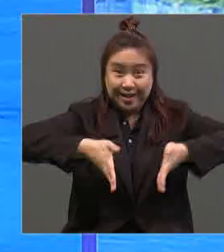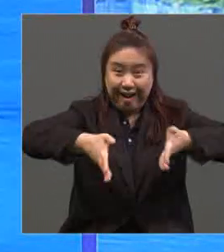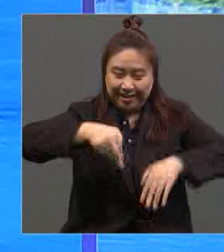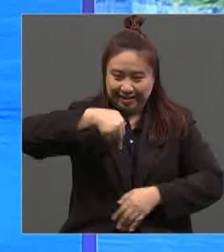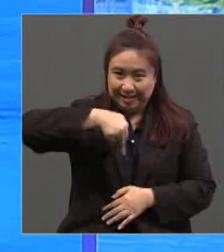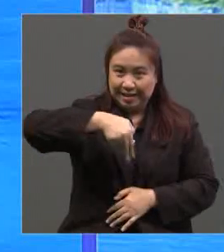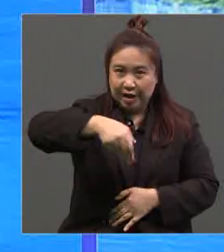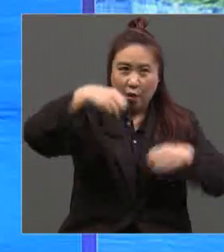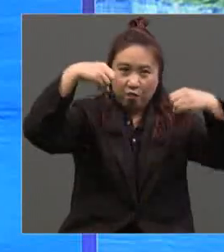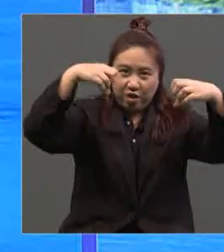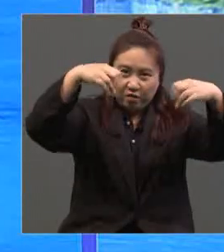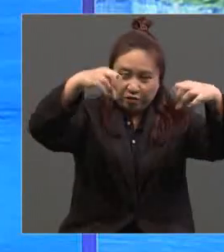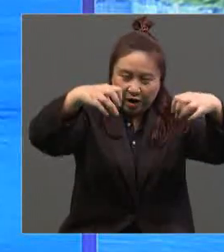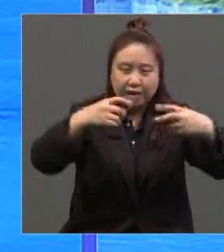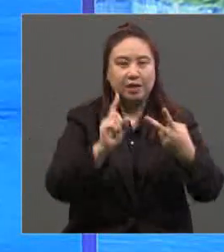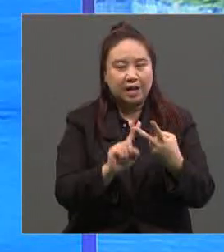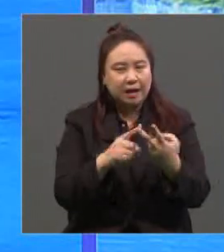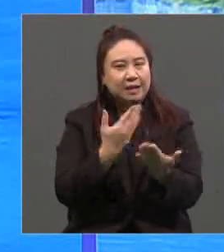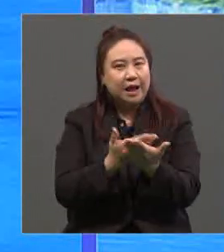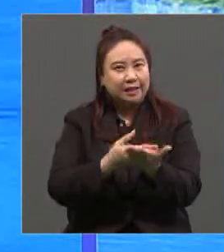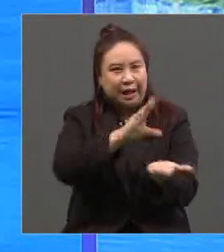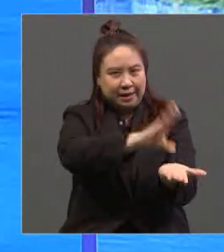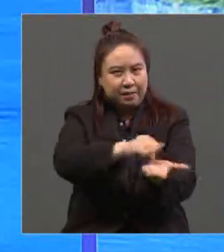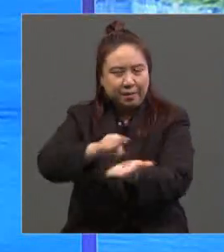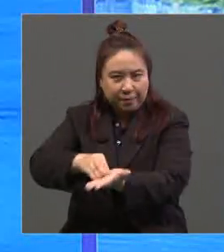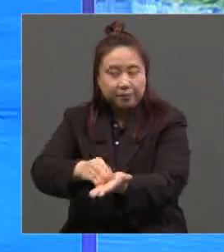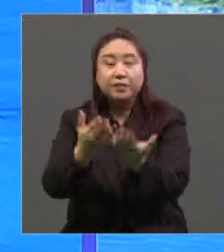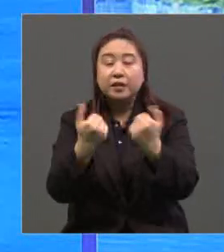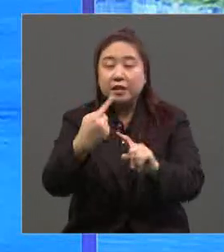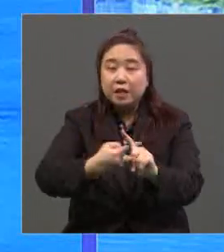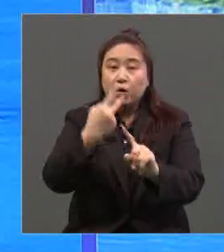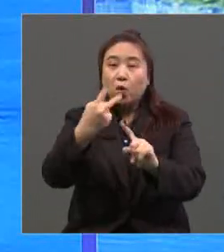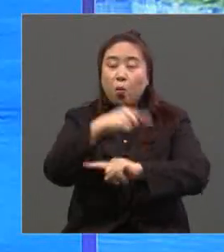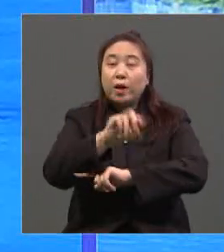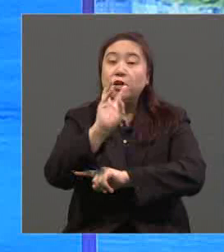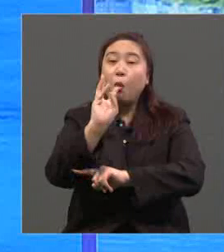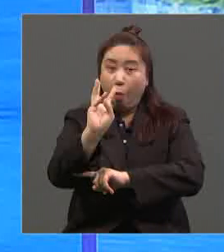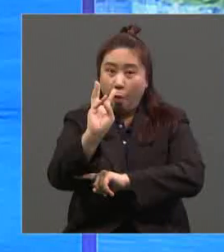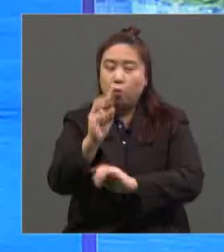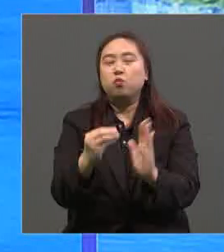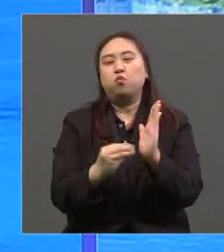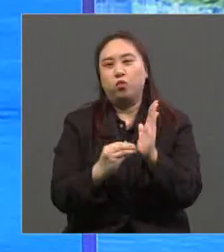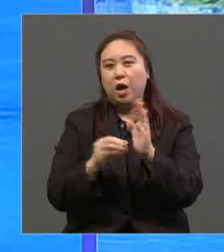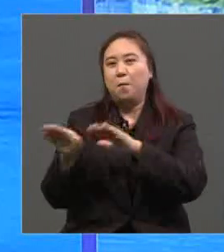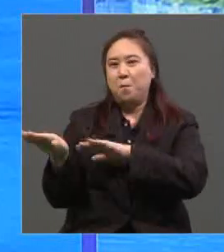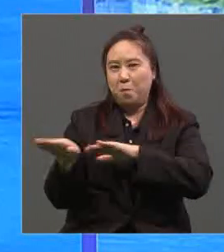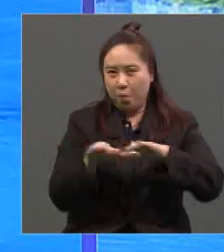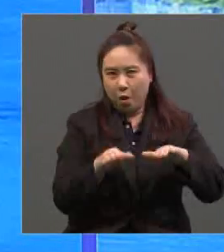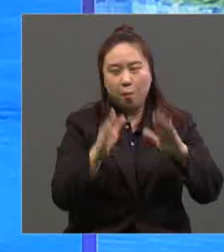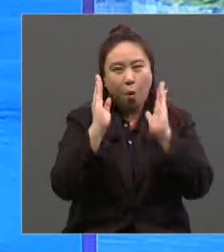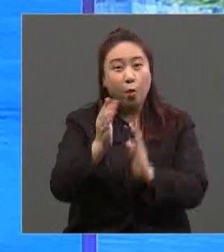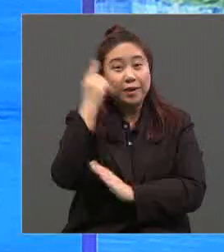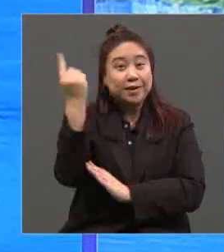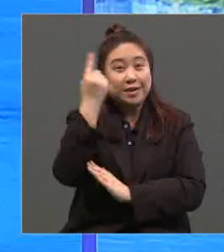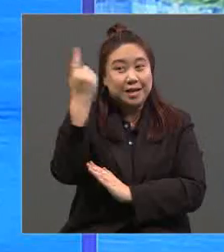ก็ปัญหาจะเก็บรายได้ในพื้นที่นะคะส่วนวันที่6กุมภาพันธ์นี้ทางกทมบอกว่าเตรียมพร้อมแล้วนะรองรับนักท่องเที่ยวชา